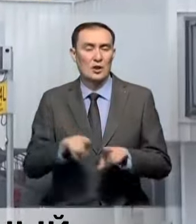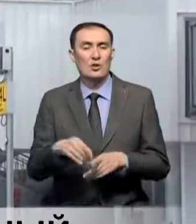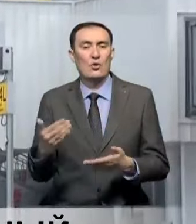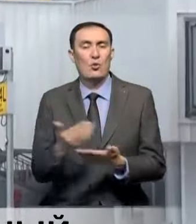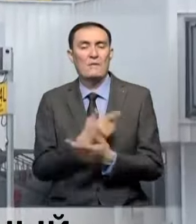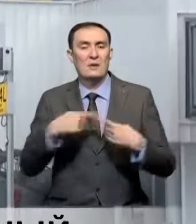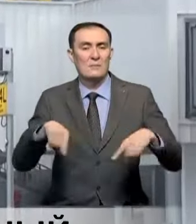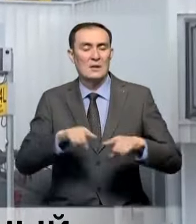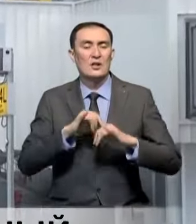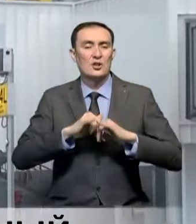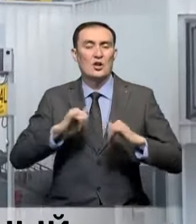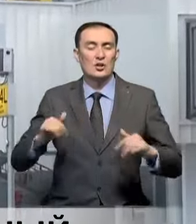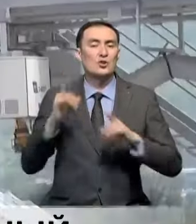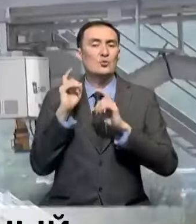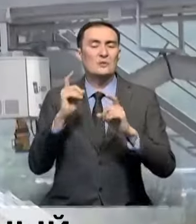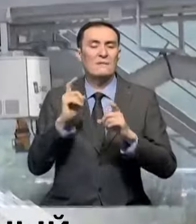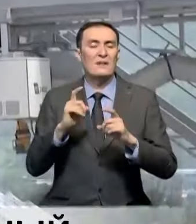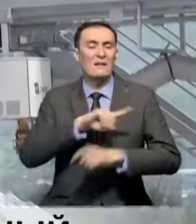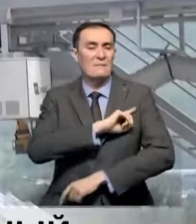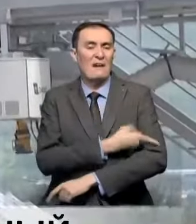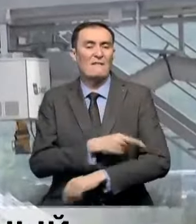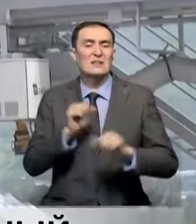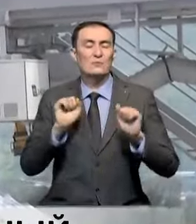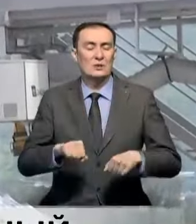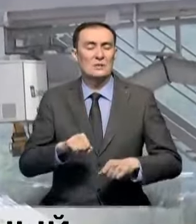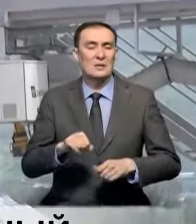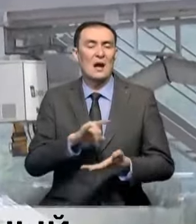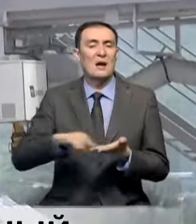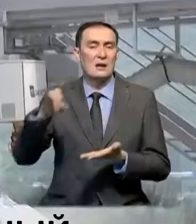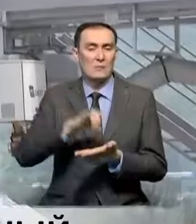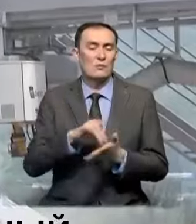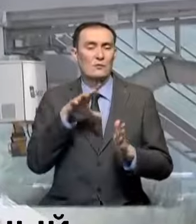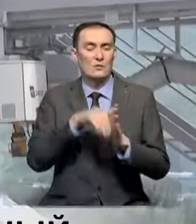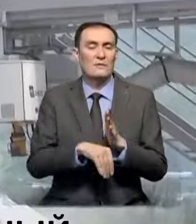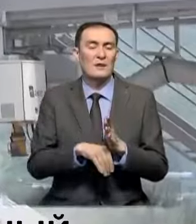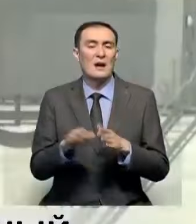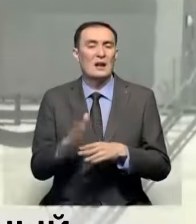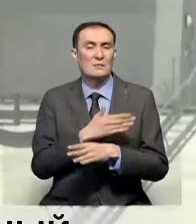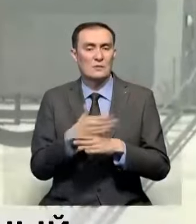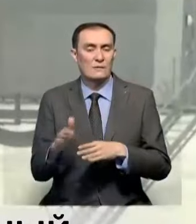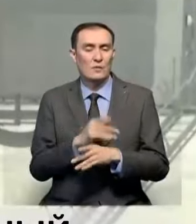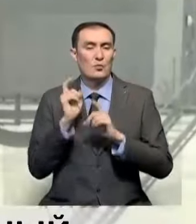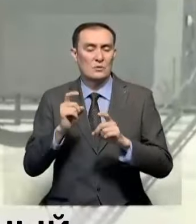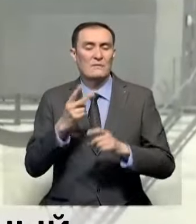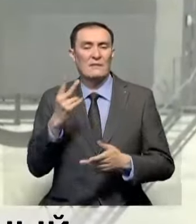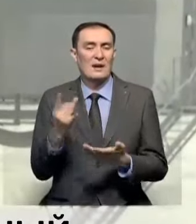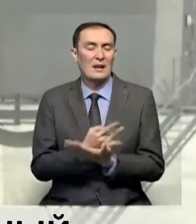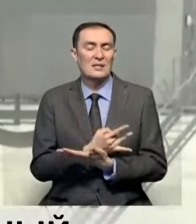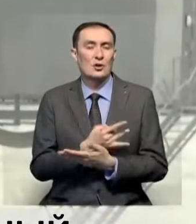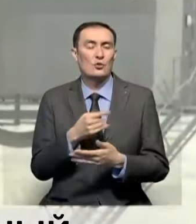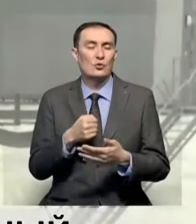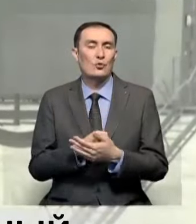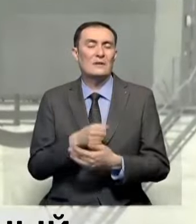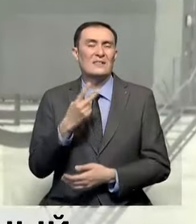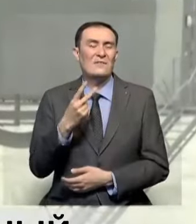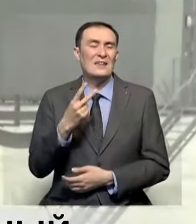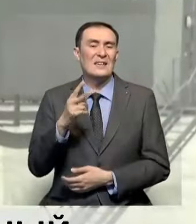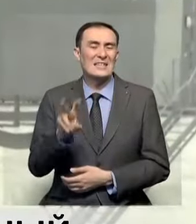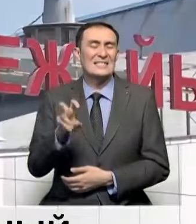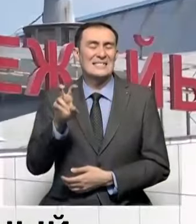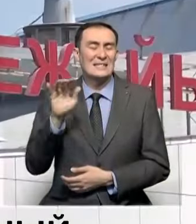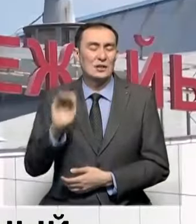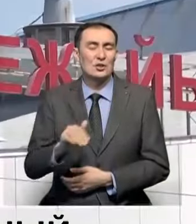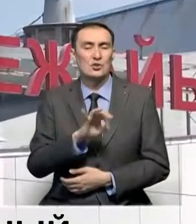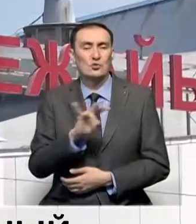терминал позволит расширить грузовые возможности аэропорта в том числе и обработку грузов в два раза до 200.000 тонн в